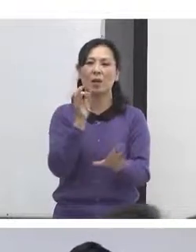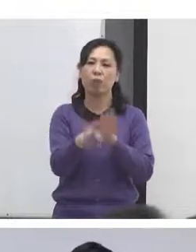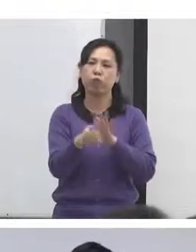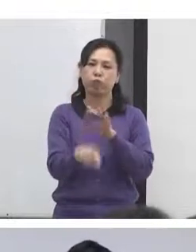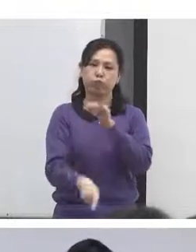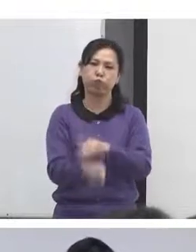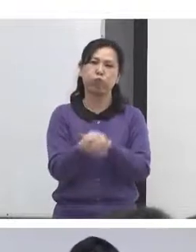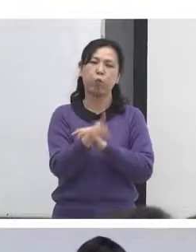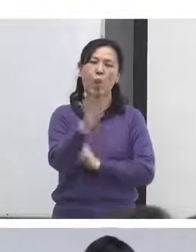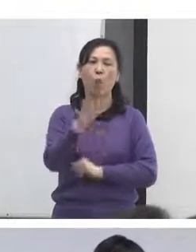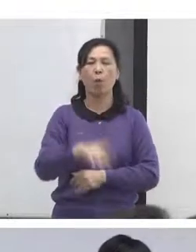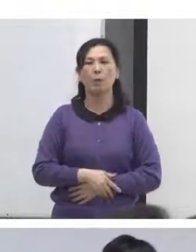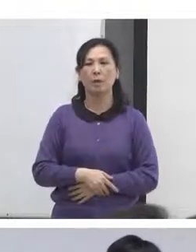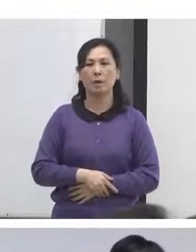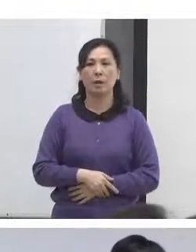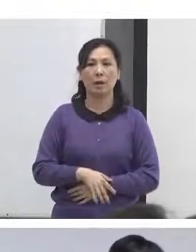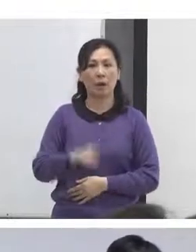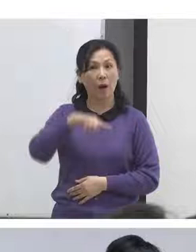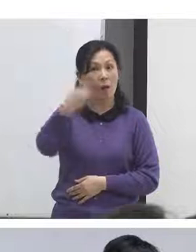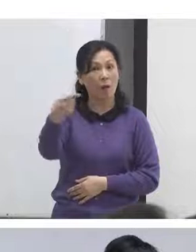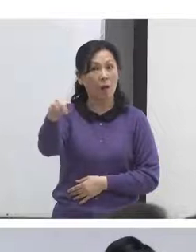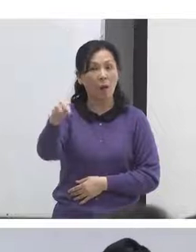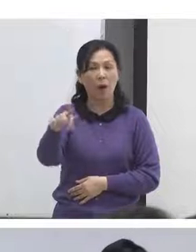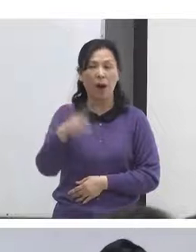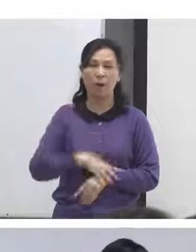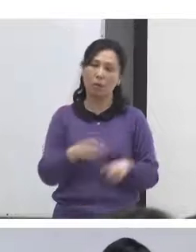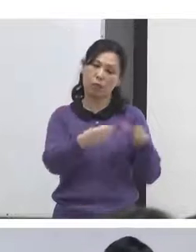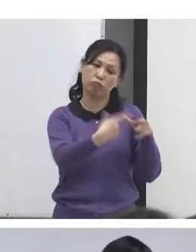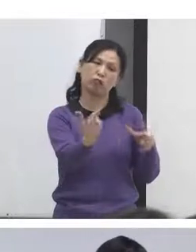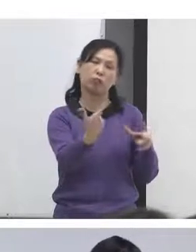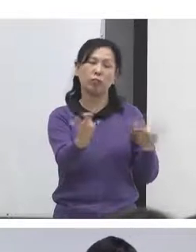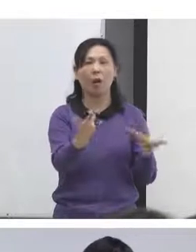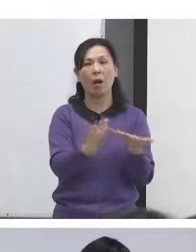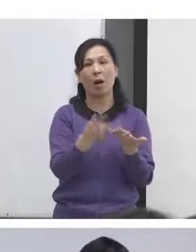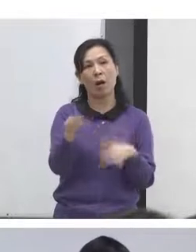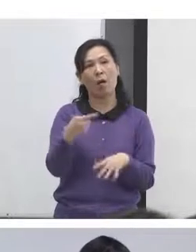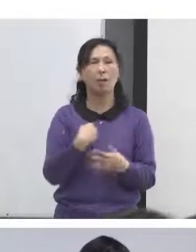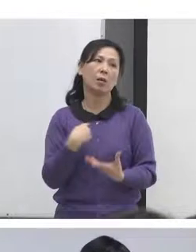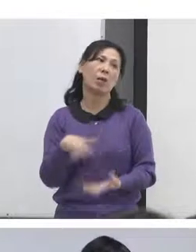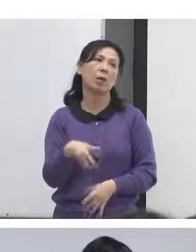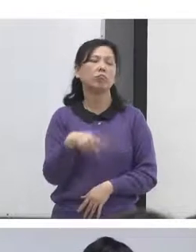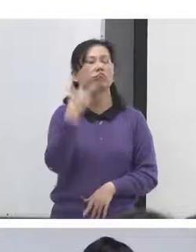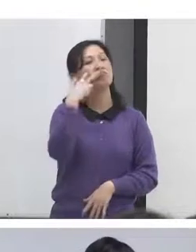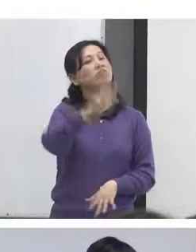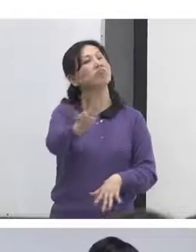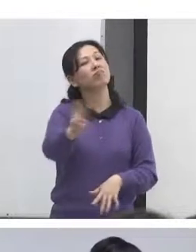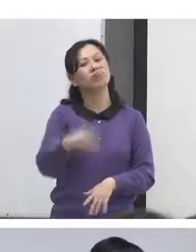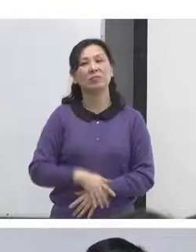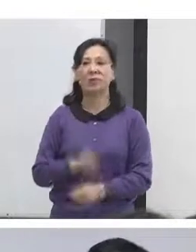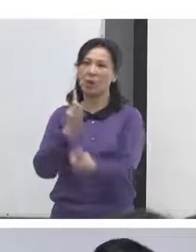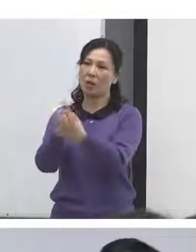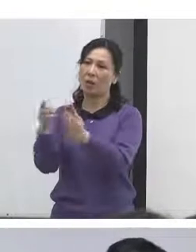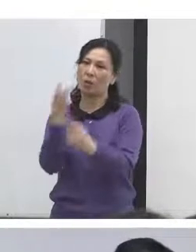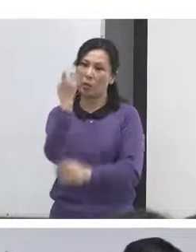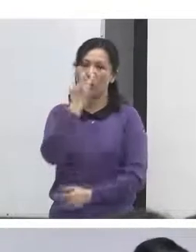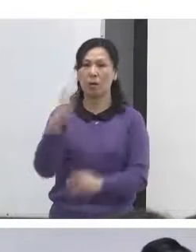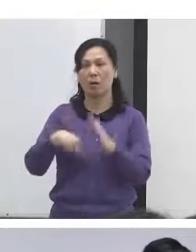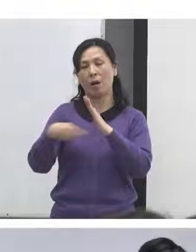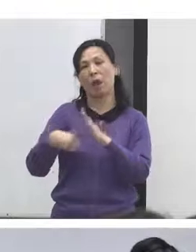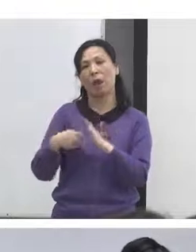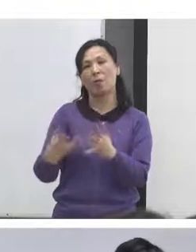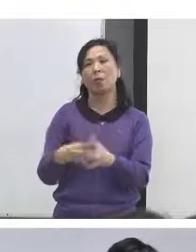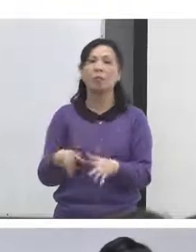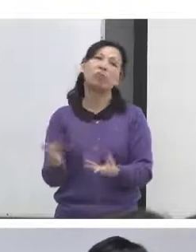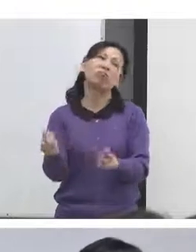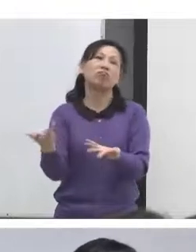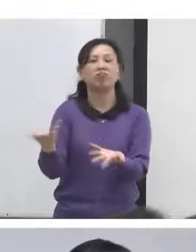围，但他们后来发现说，其实就算被公开在网络上，好像也不痛不痒，就是不会对监察院造成什么伤害啊。所以其实那时候我们这样网站